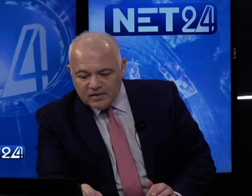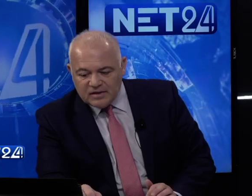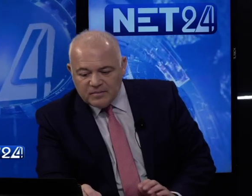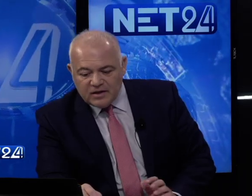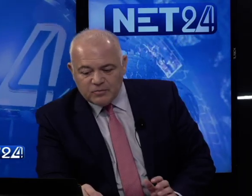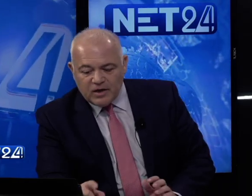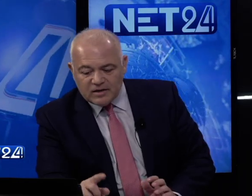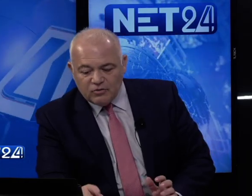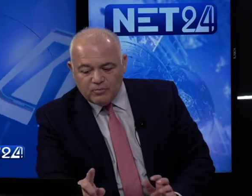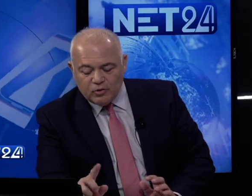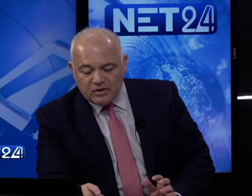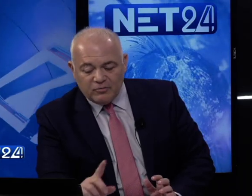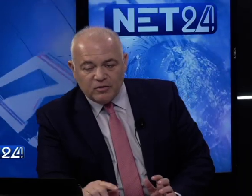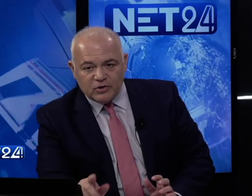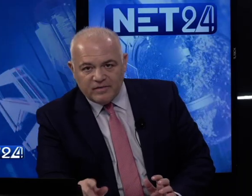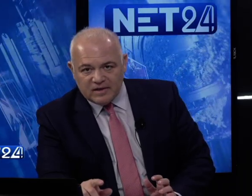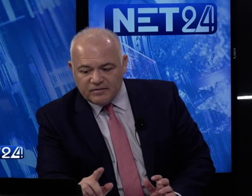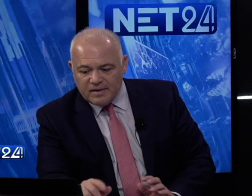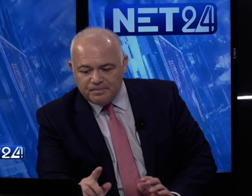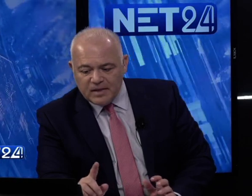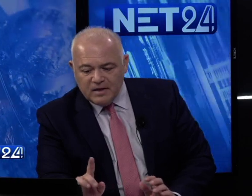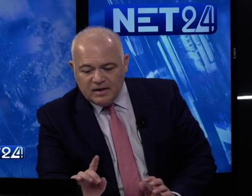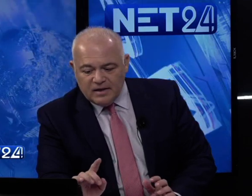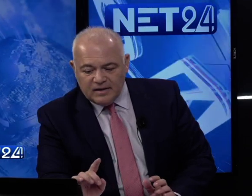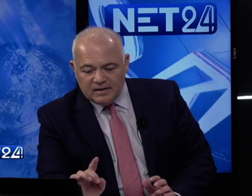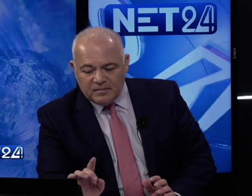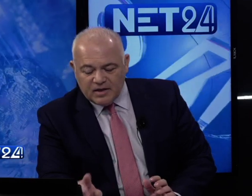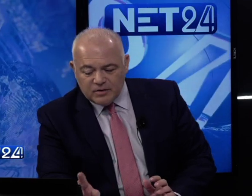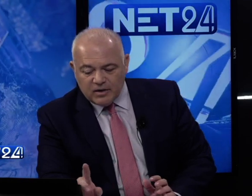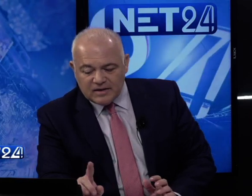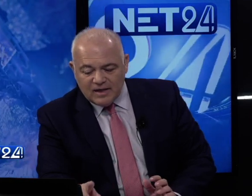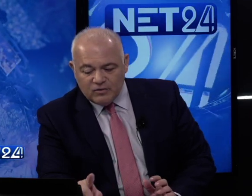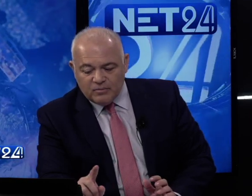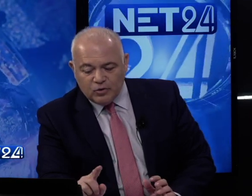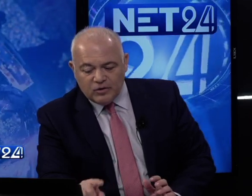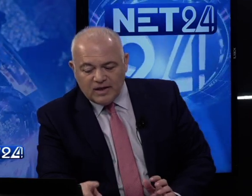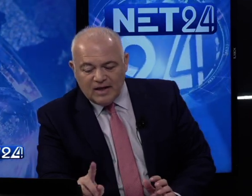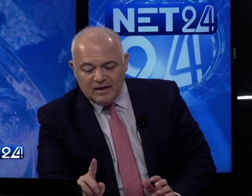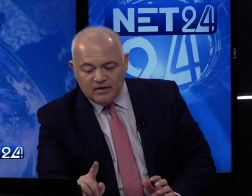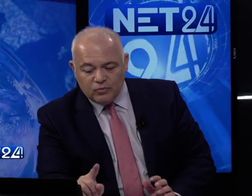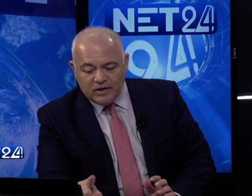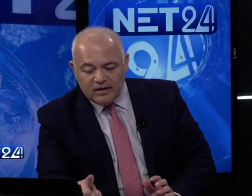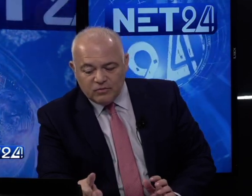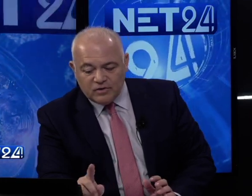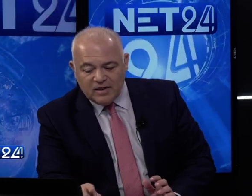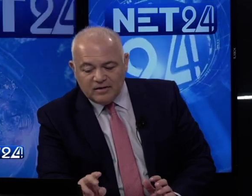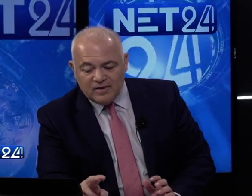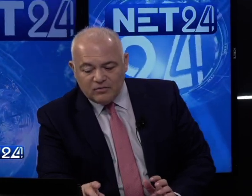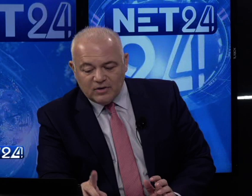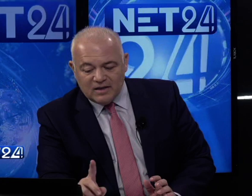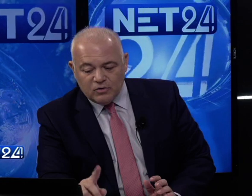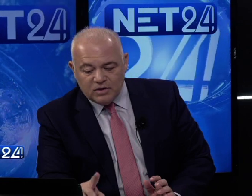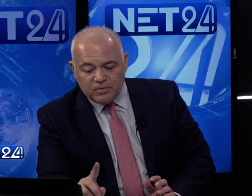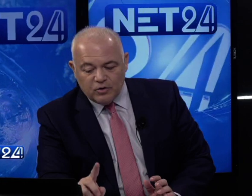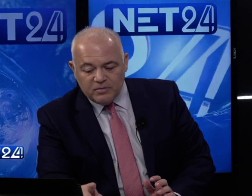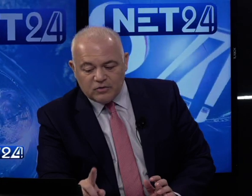παρακάτω. Για τις επιχειρήσεις που αναστέλλονται υποχρεωτικά από το Δήμο της Αθήνας αυτά, για τις επιχειρήσεις που αναστέλλονται υποχρεωτικά η λειτουργία τους, δίνεται η